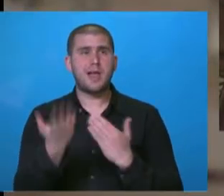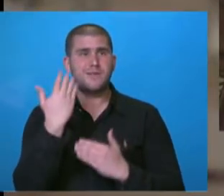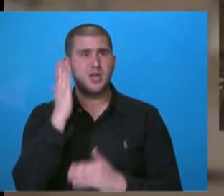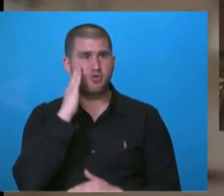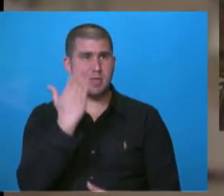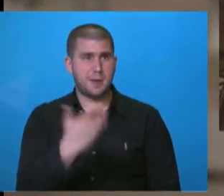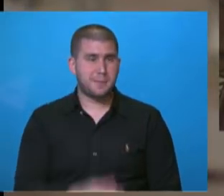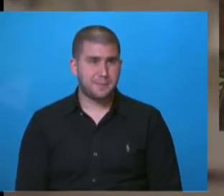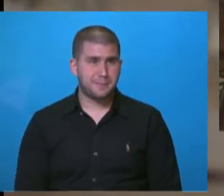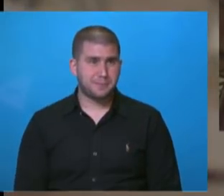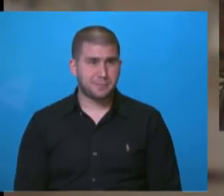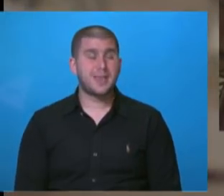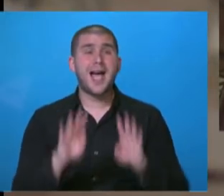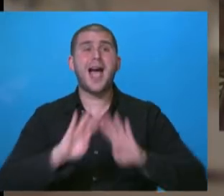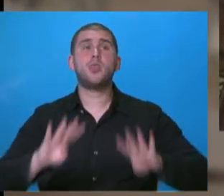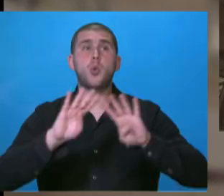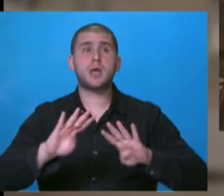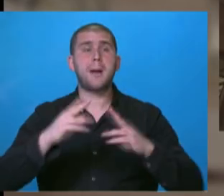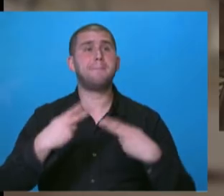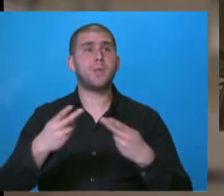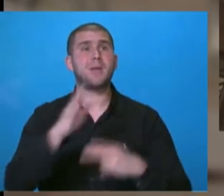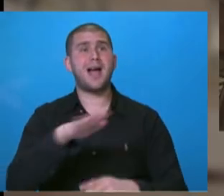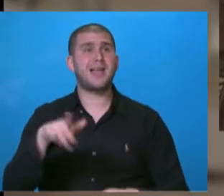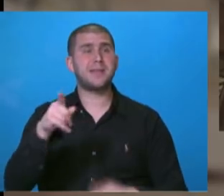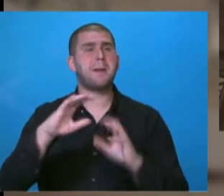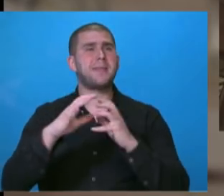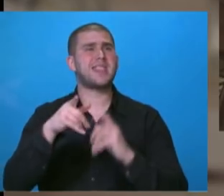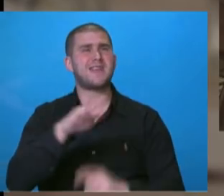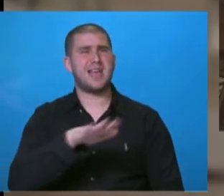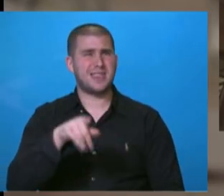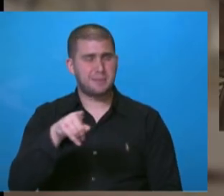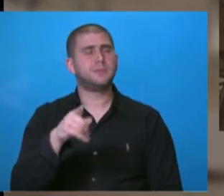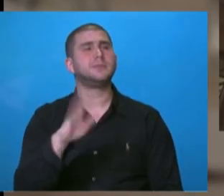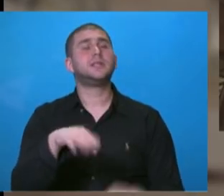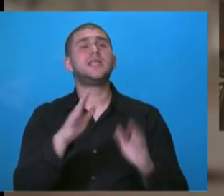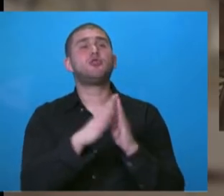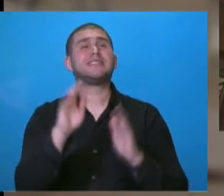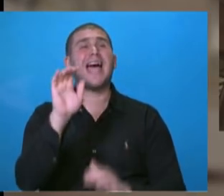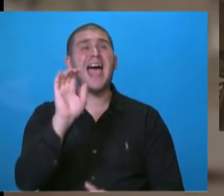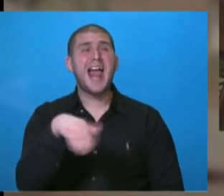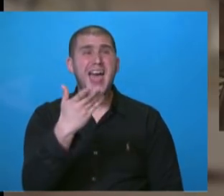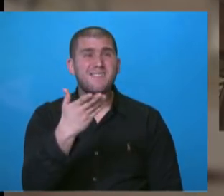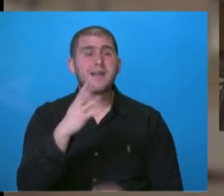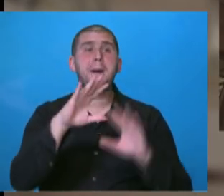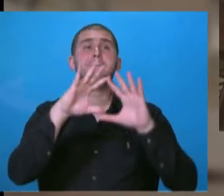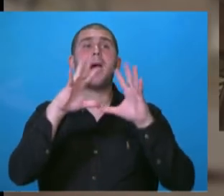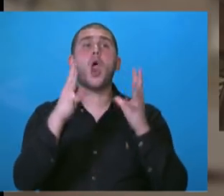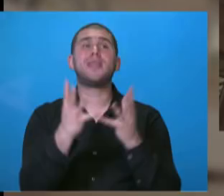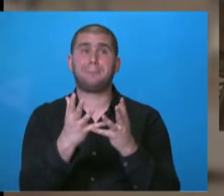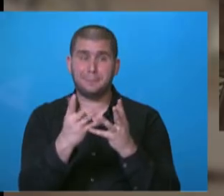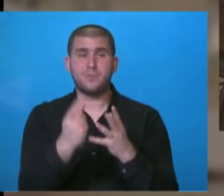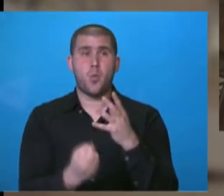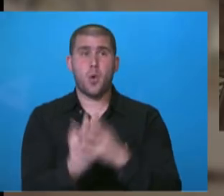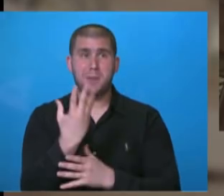בבקשה. החנוכיה הזאת בבית החולים לילדים שניידר בפתח תקווה מורכבת מכ-19,000 בלונים. והיא הוקמה